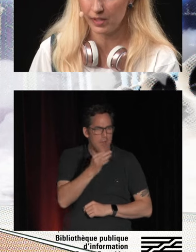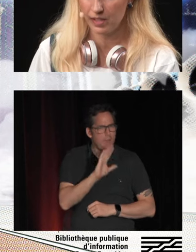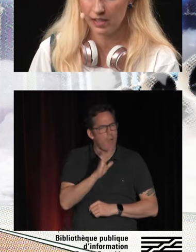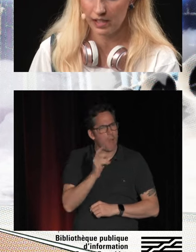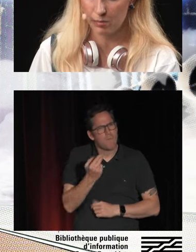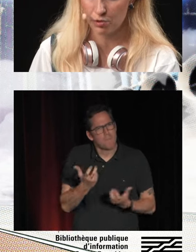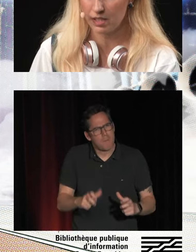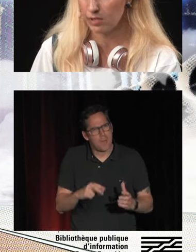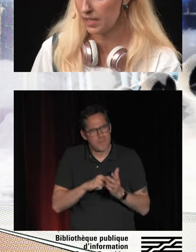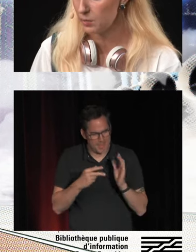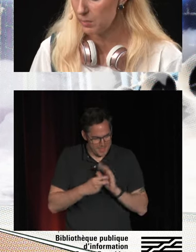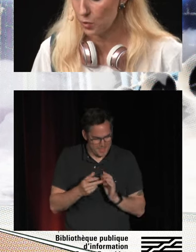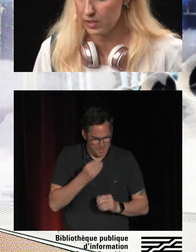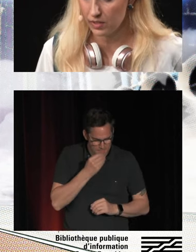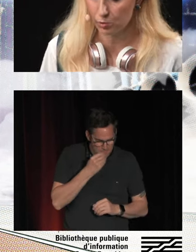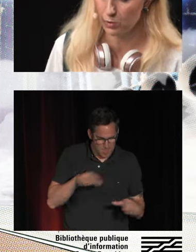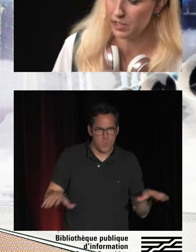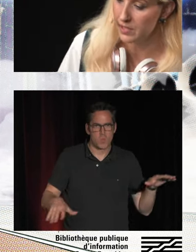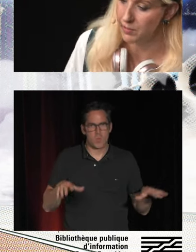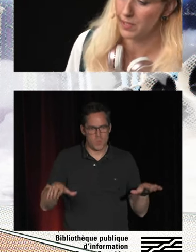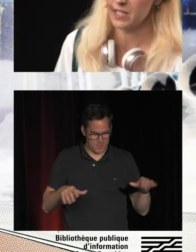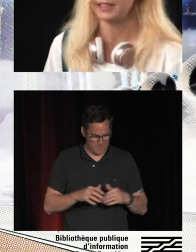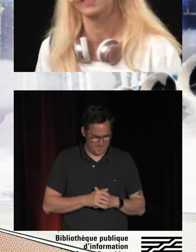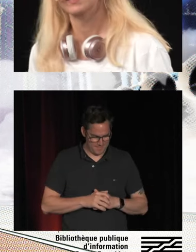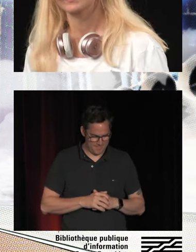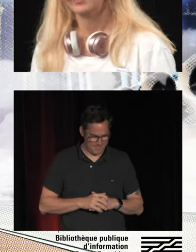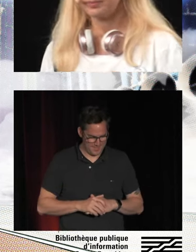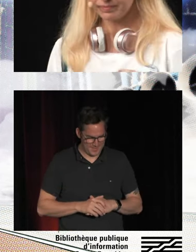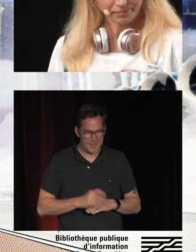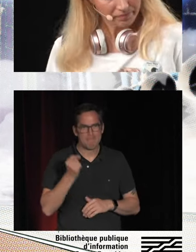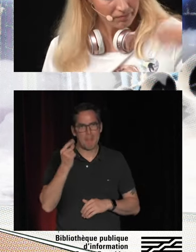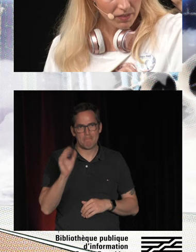techniques, parce que... Allez, bouge-toi. Voilà, un petit boss complété en 2 secondes et demie, ça fait plaisir.